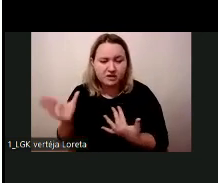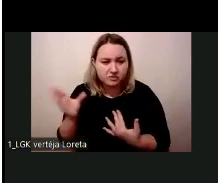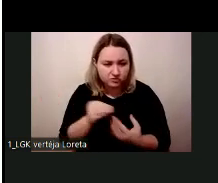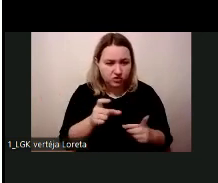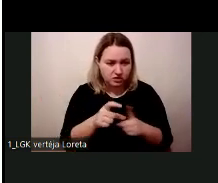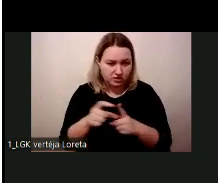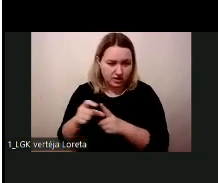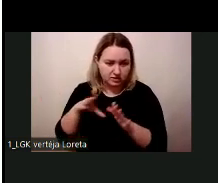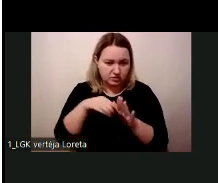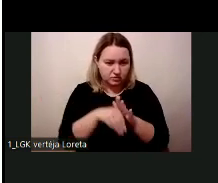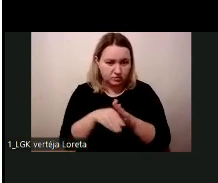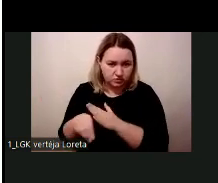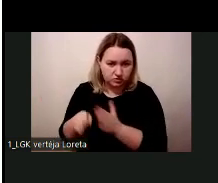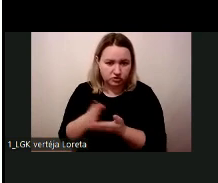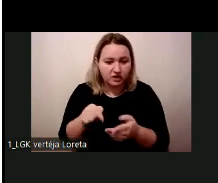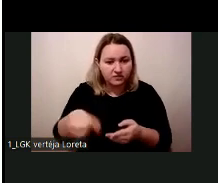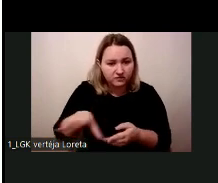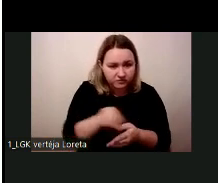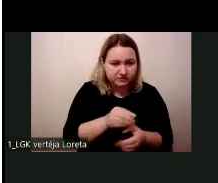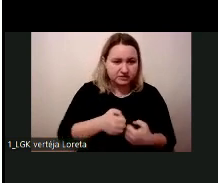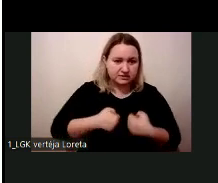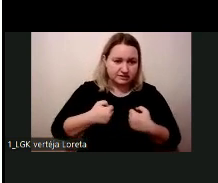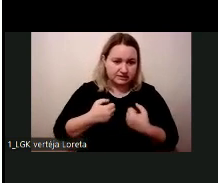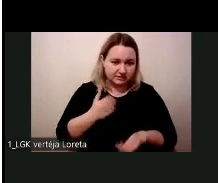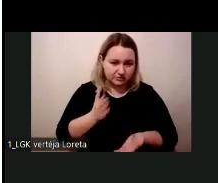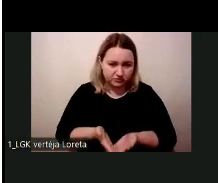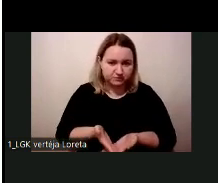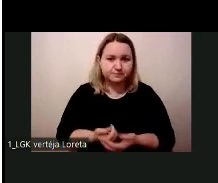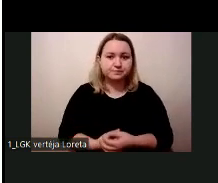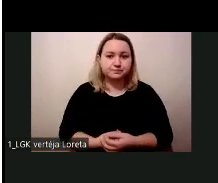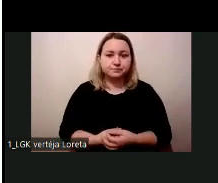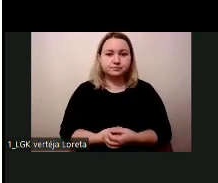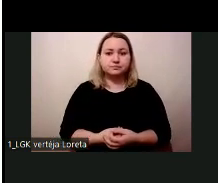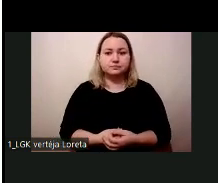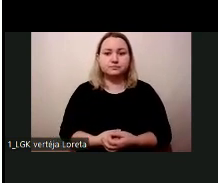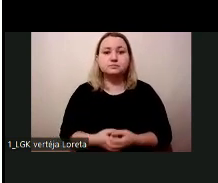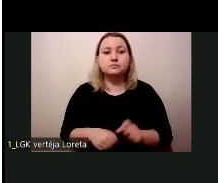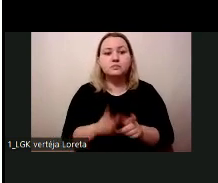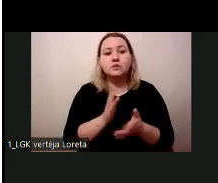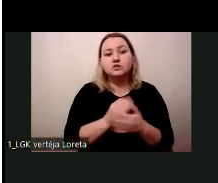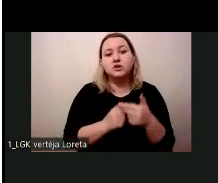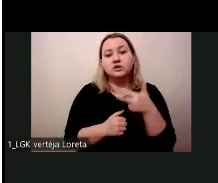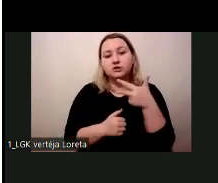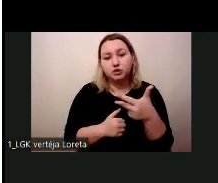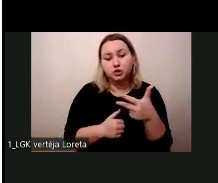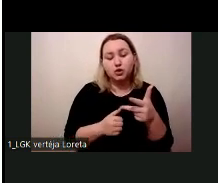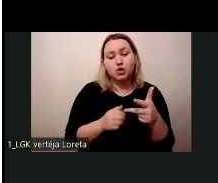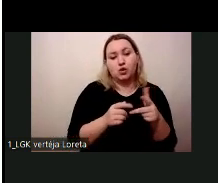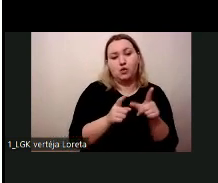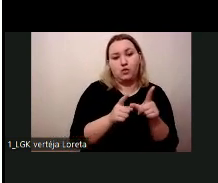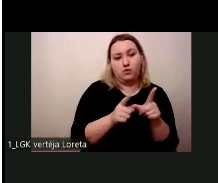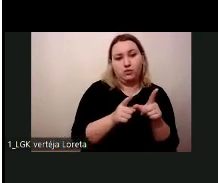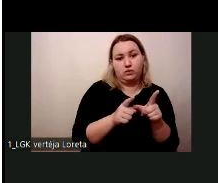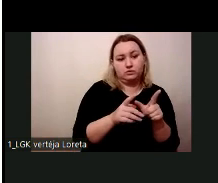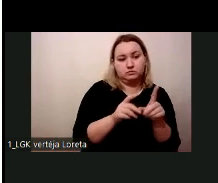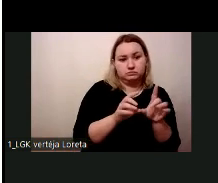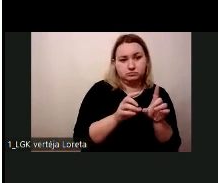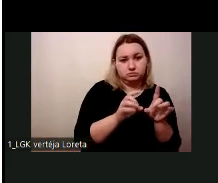visi koncentruoja pastangas. Taigi čia yra trijų rūšių tikslai - trumpalaikė, vidutinė ir ilgo